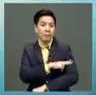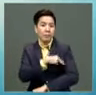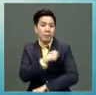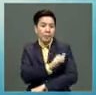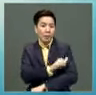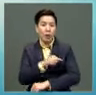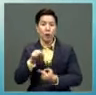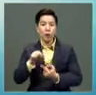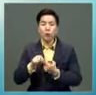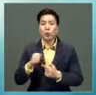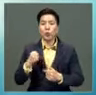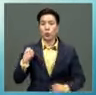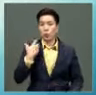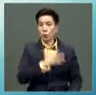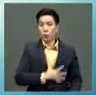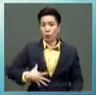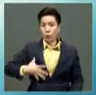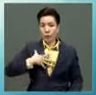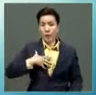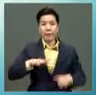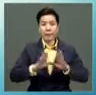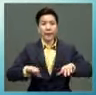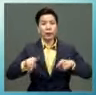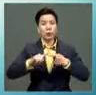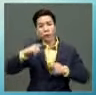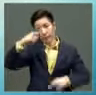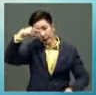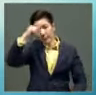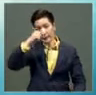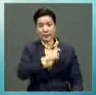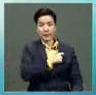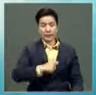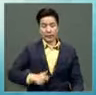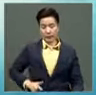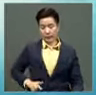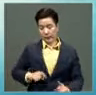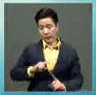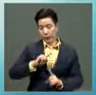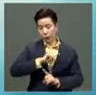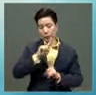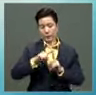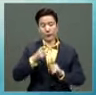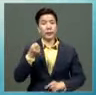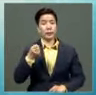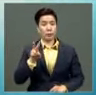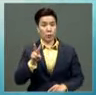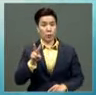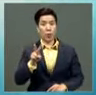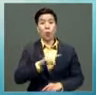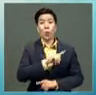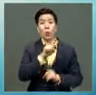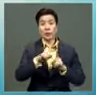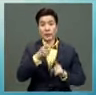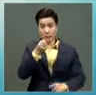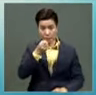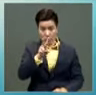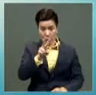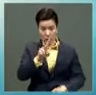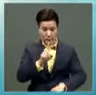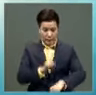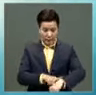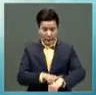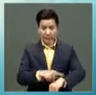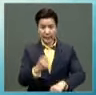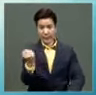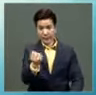สถาบันสุขภาพเด็กแห่งชาติมหาราชนีเมื่อวันที่12กรกฎาคมในวันที่12กรกฎาคมเวลาประมาณ